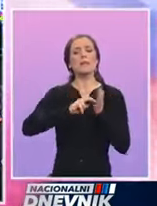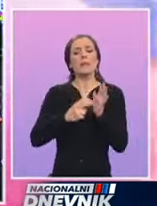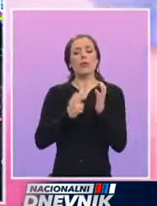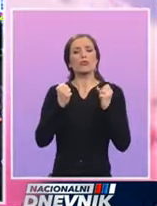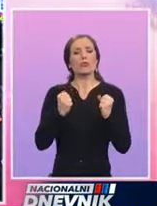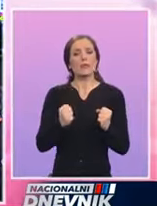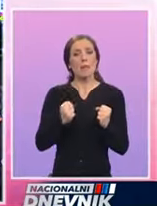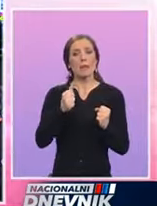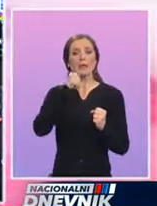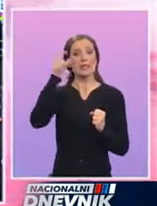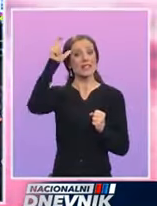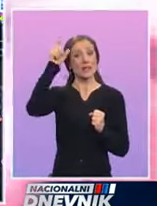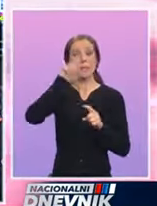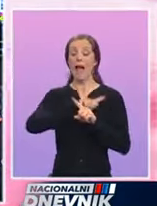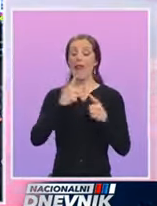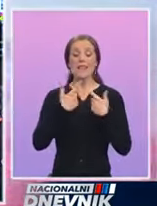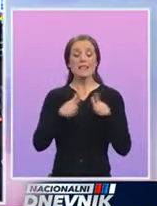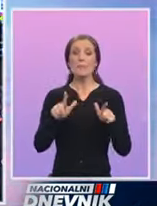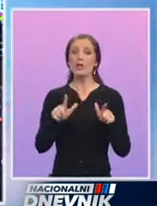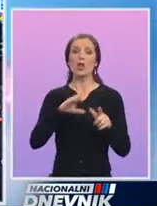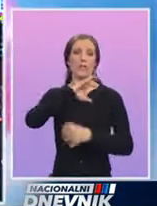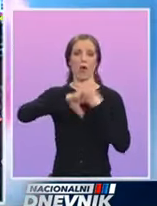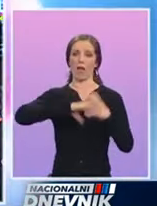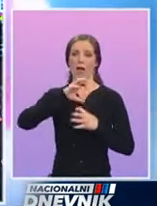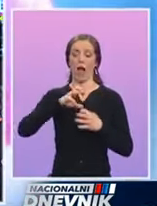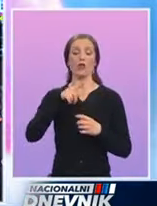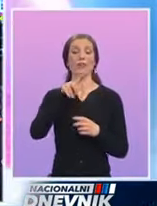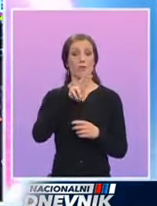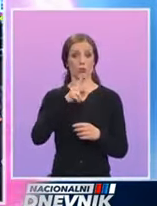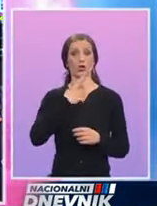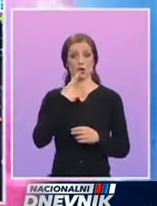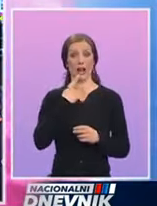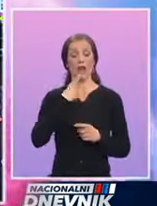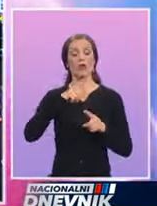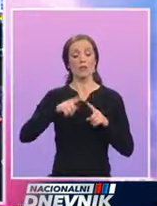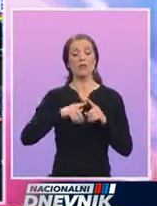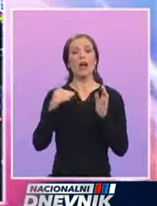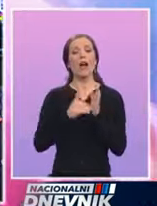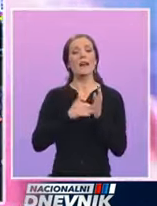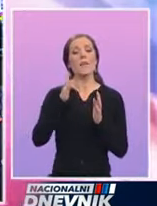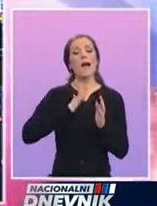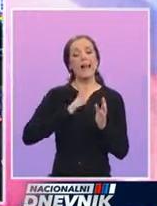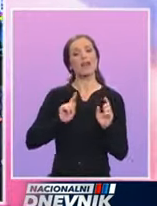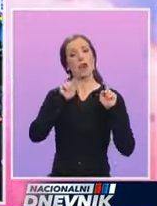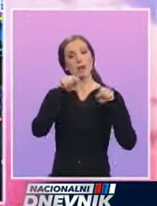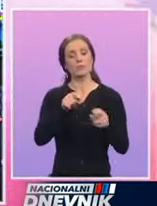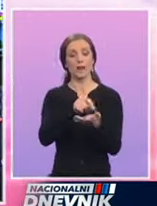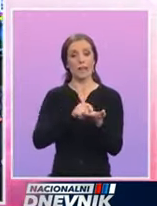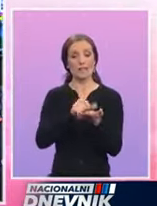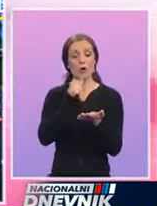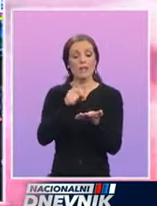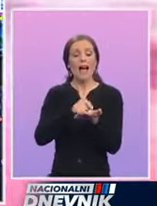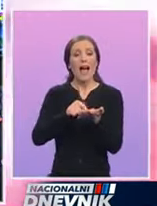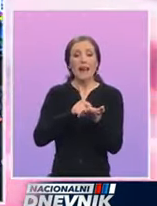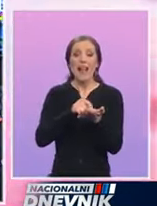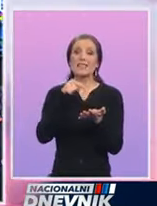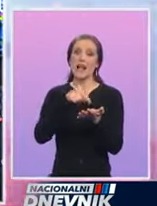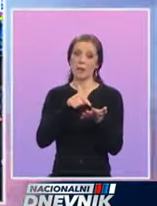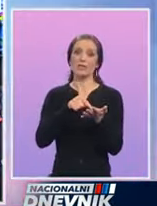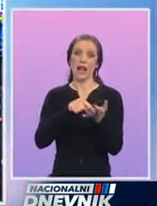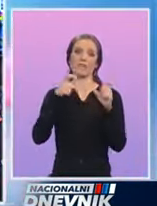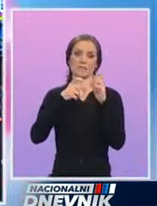i da Srbija sebi ne sme da dozvoli haos. On je poručio da je zato neophodno da građani izađu na izbore i da glasaju za listu koju